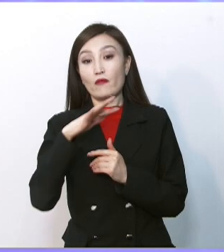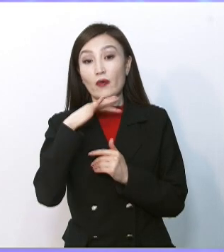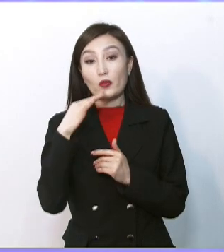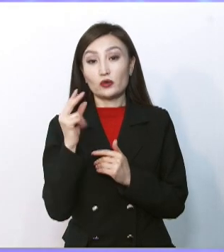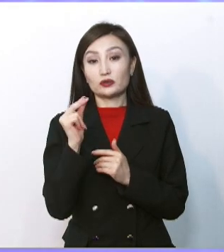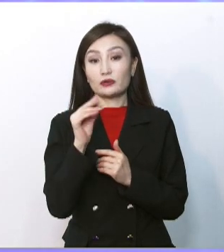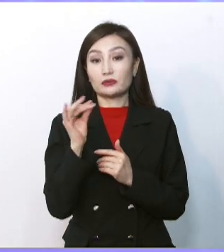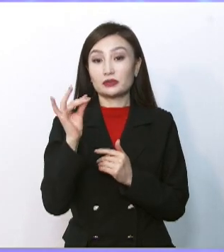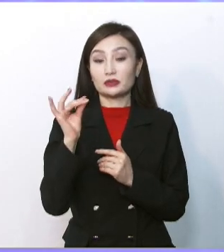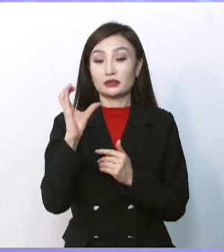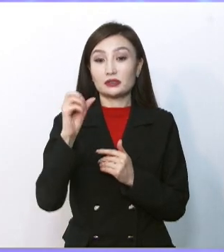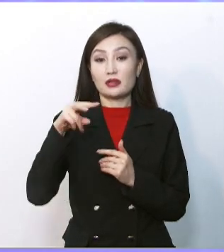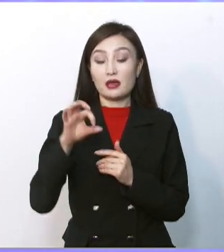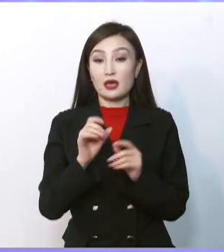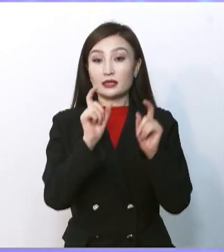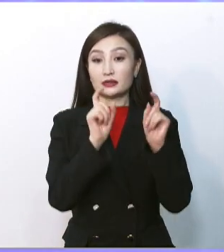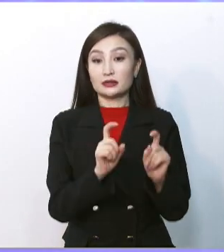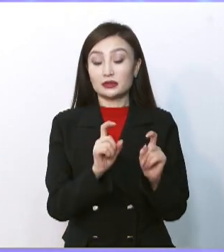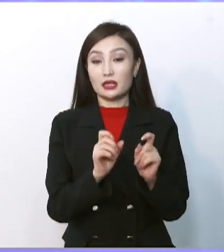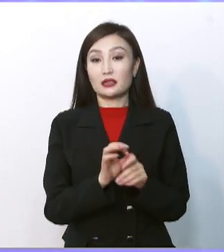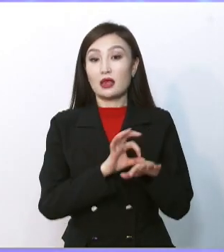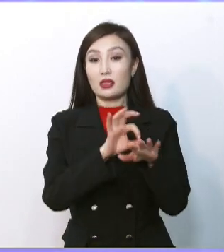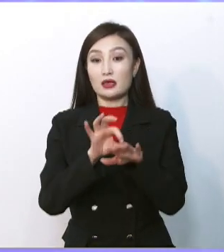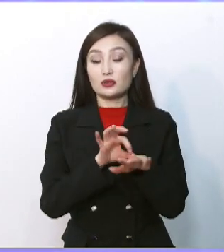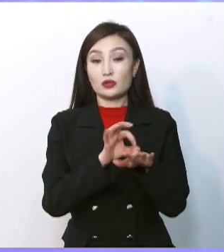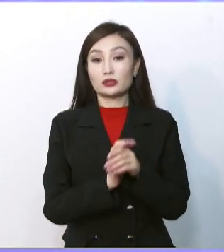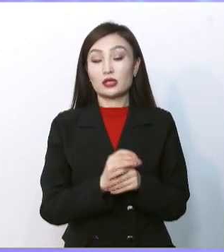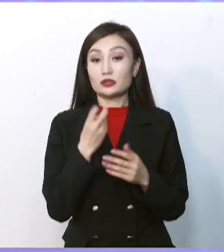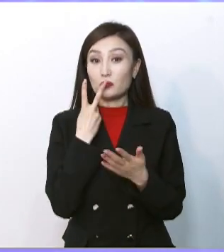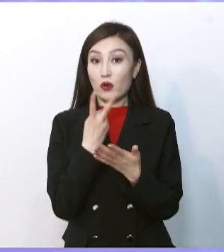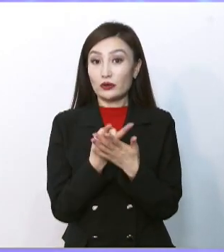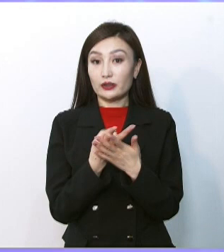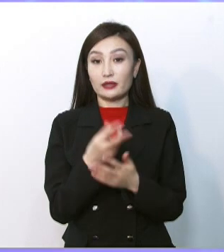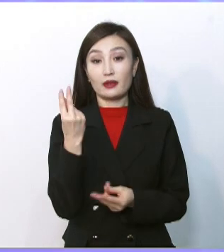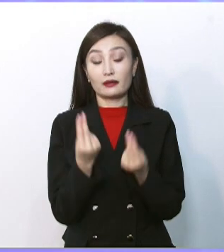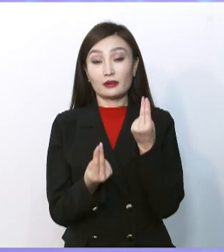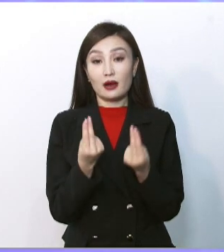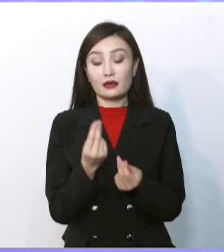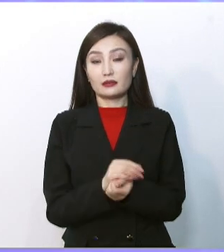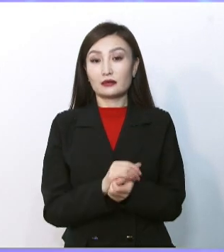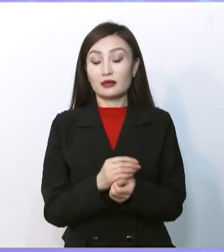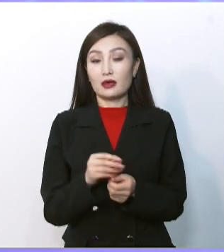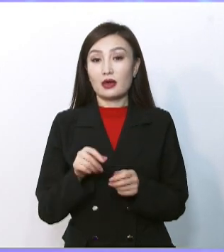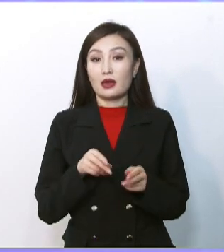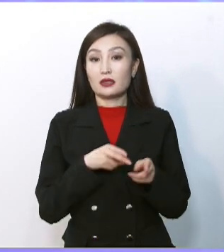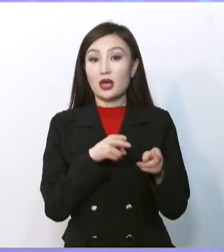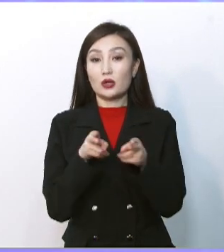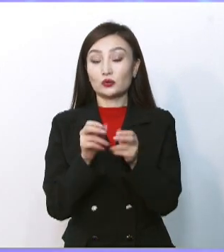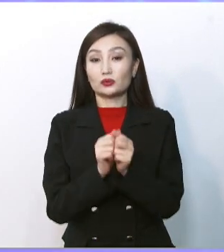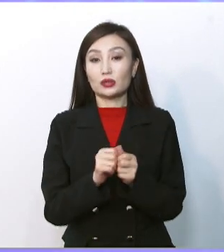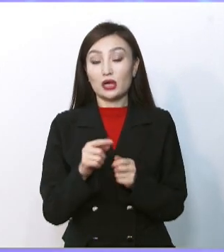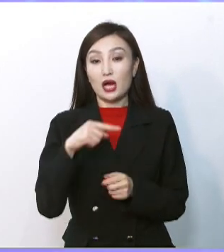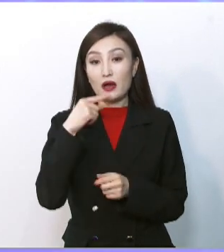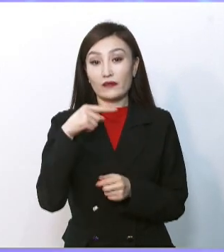числе. Сидят, несешь, смотрит, играет, едут,